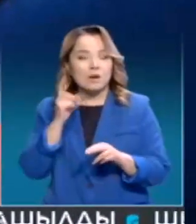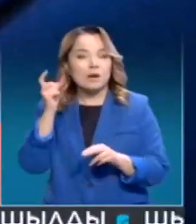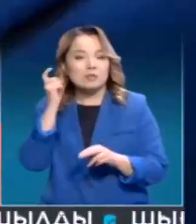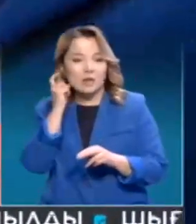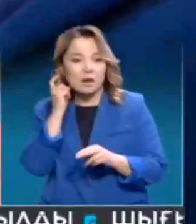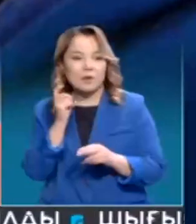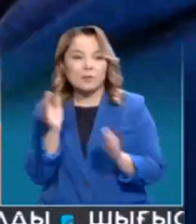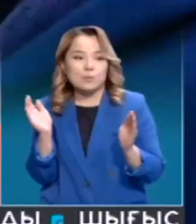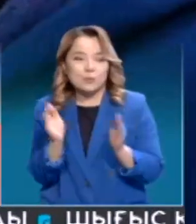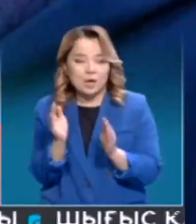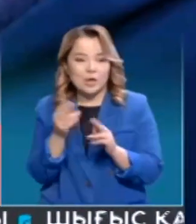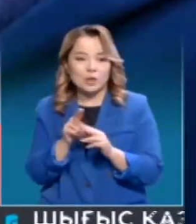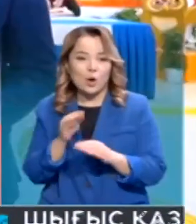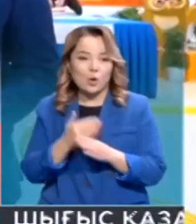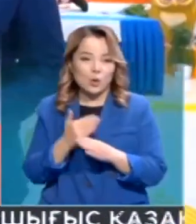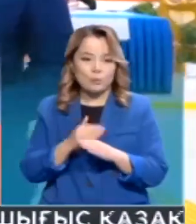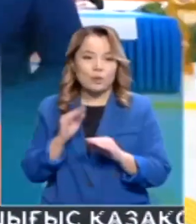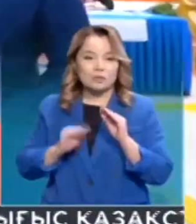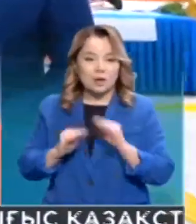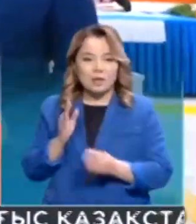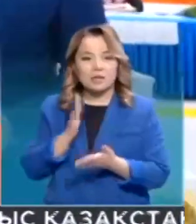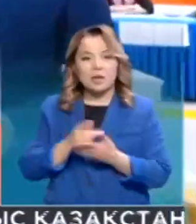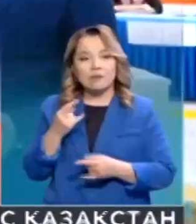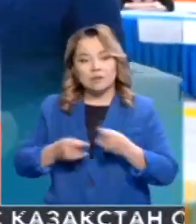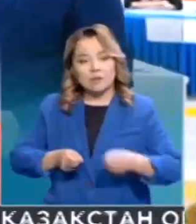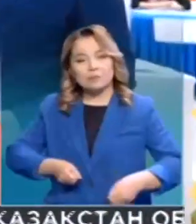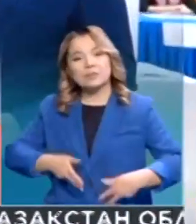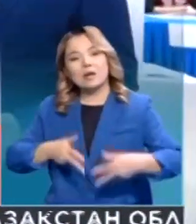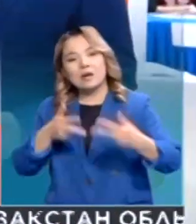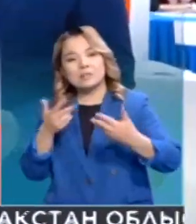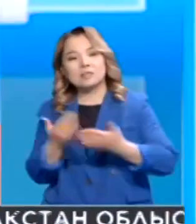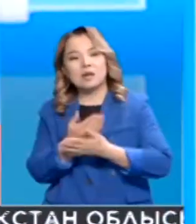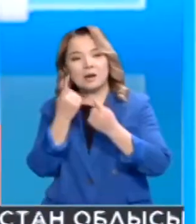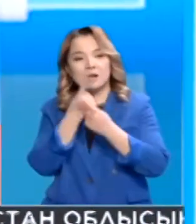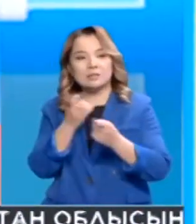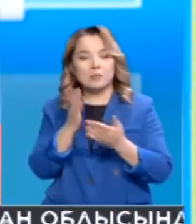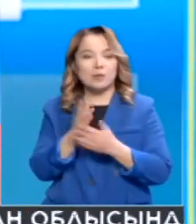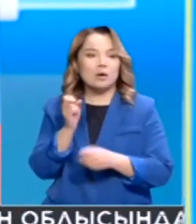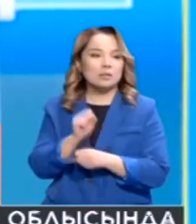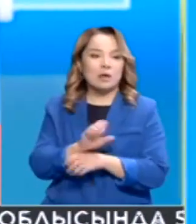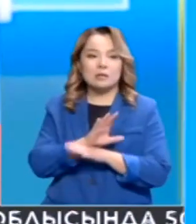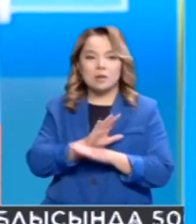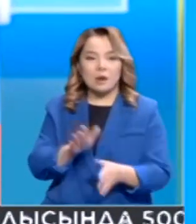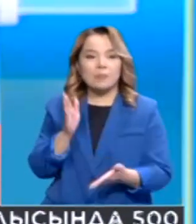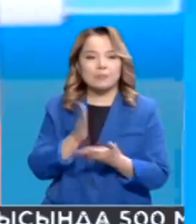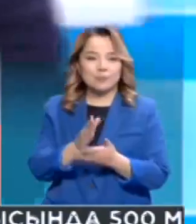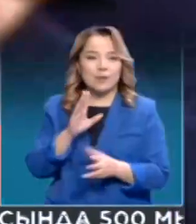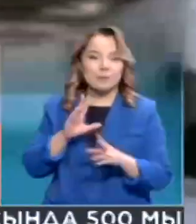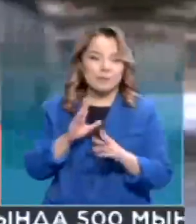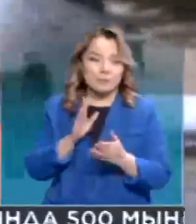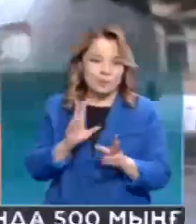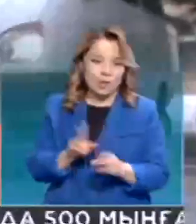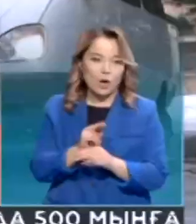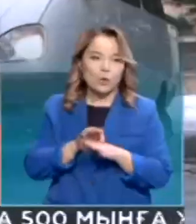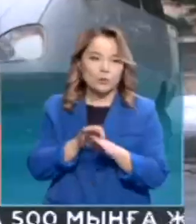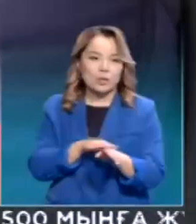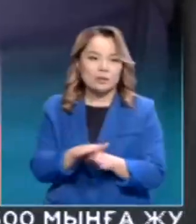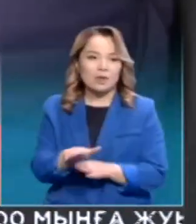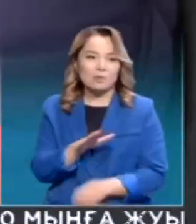ғана құрылғының көмегімен тікелей эфирге қосылып, мұқымелге ақпарат тараттық. Кідіріс болмады, бәрі сәтті шықты.